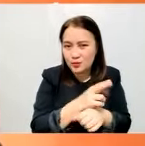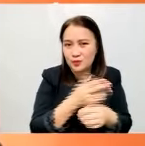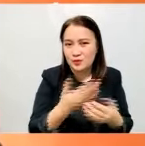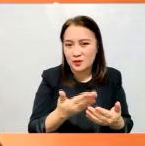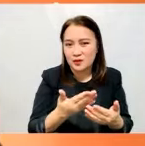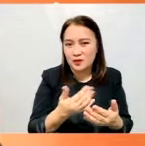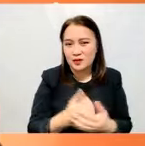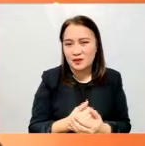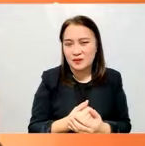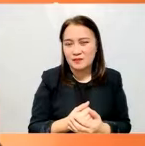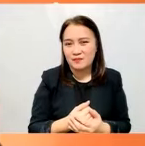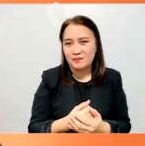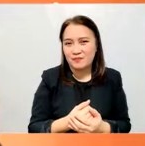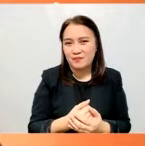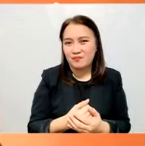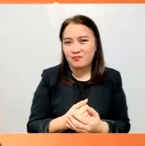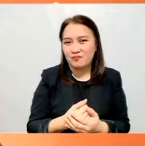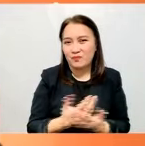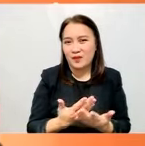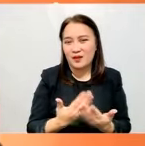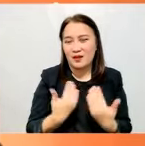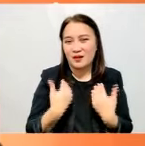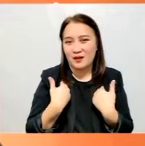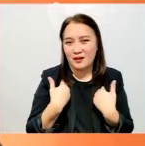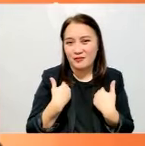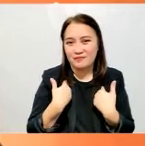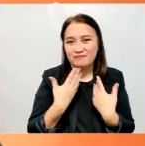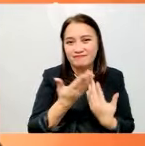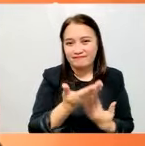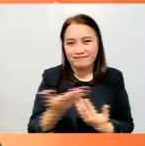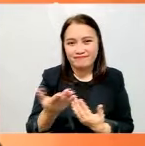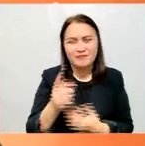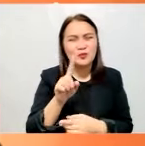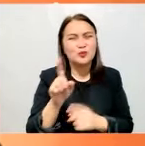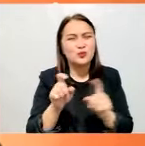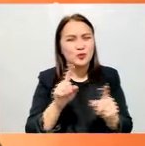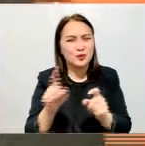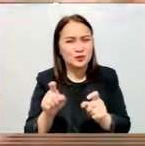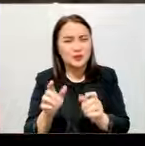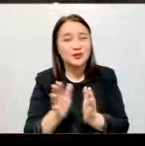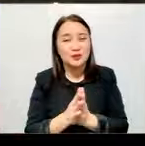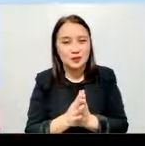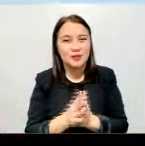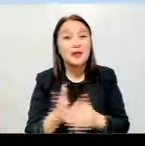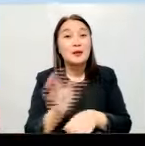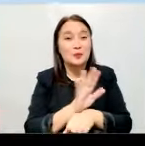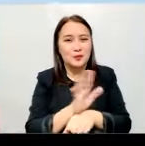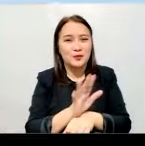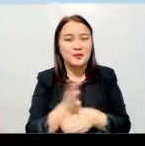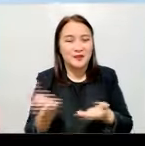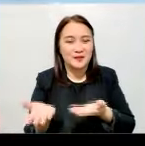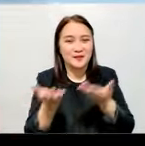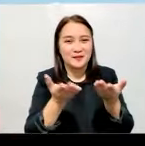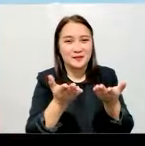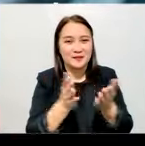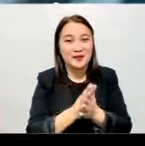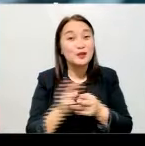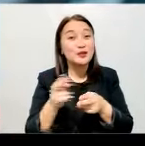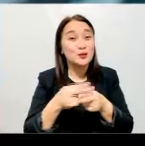Is one supposed to have absolute power? These are questions that the show raises. Coming soon na